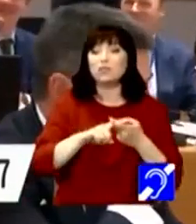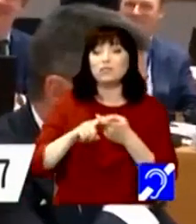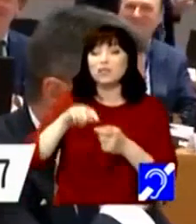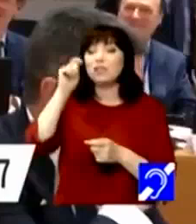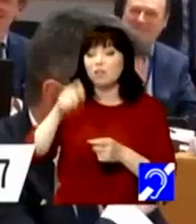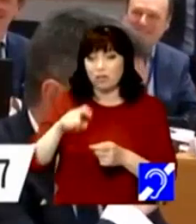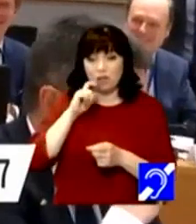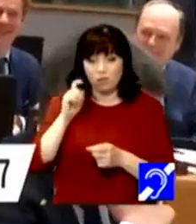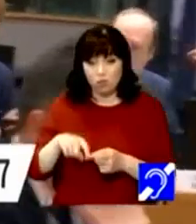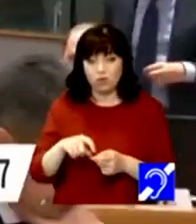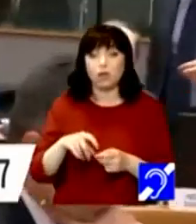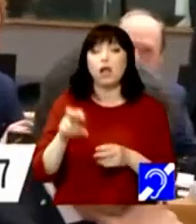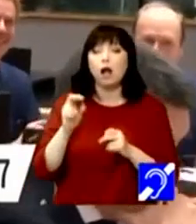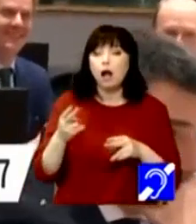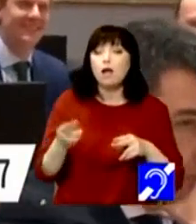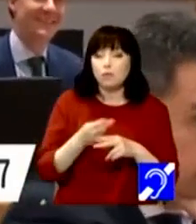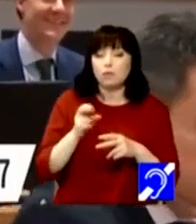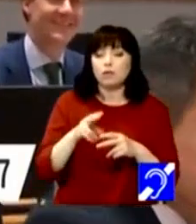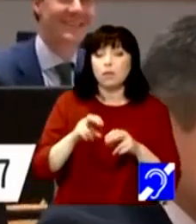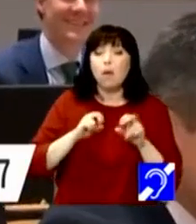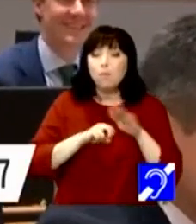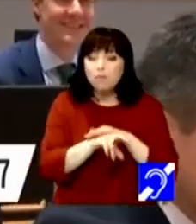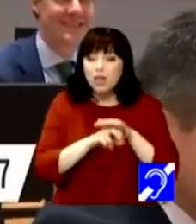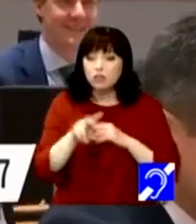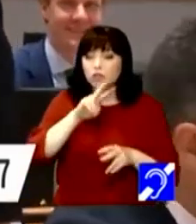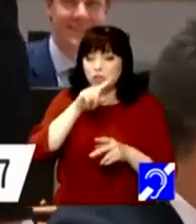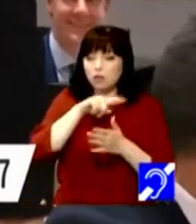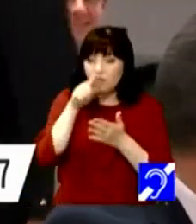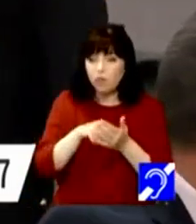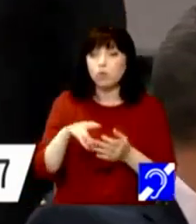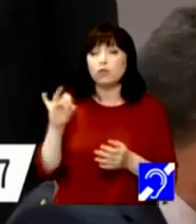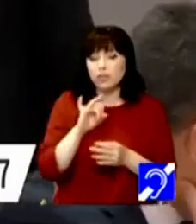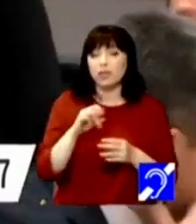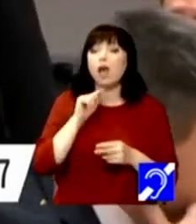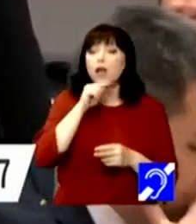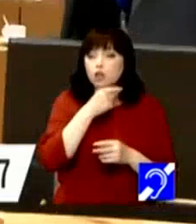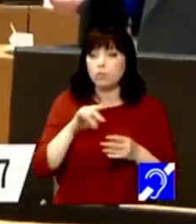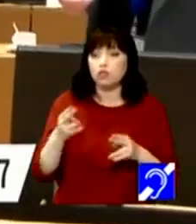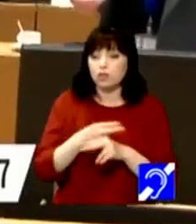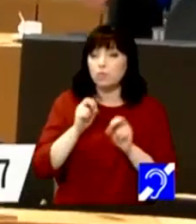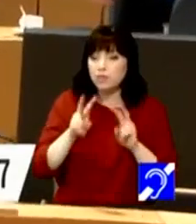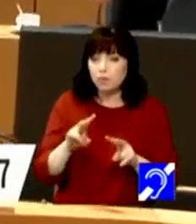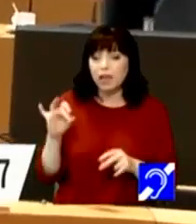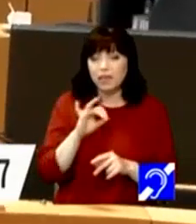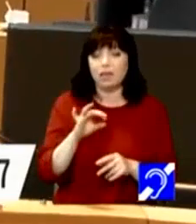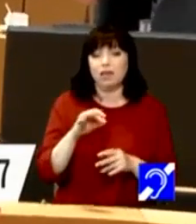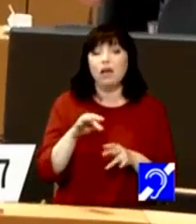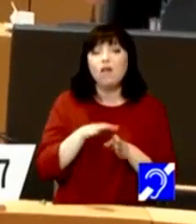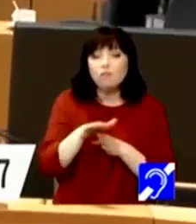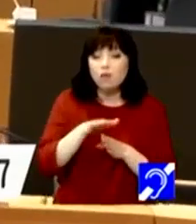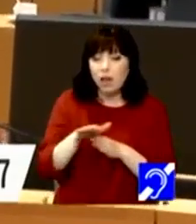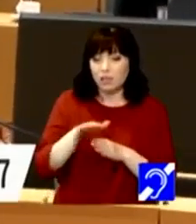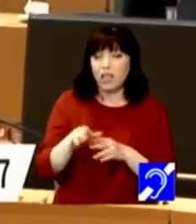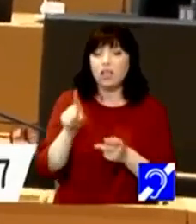din Ucraina, gestionarea crizei refugiaților, impactul economic asupra Republicii Moldova și implementarea reformelor necesare